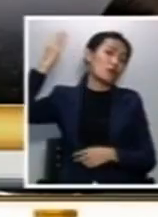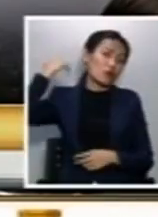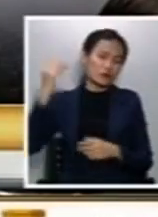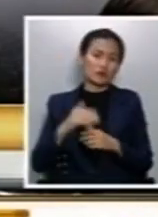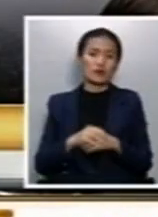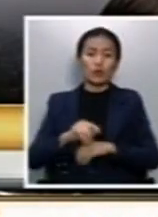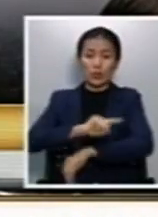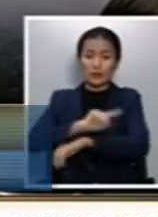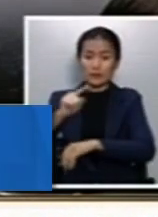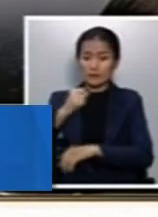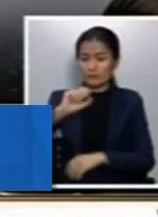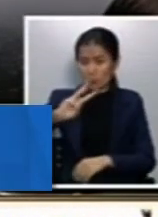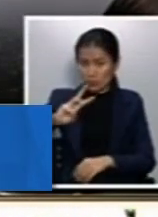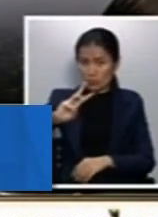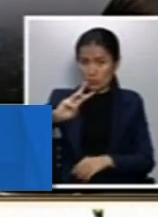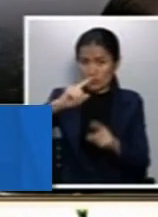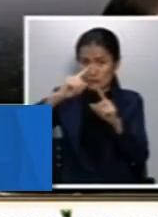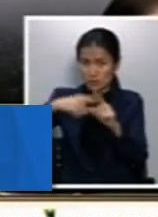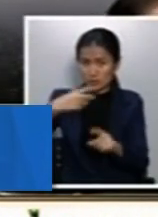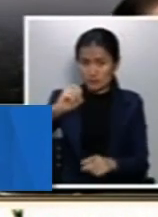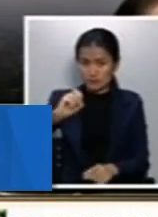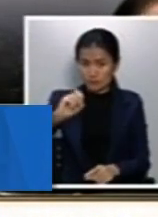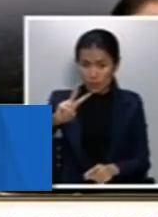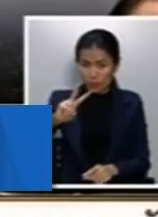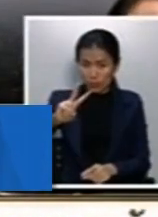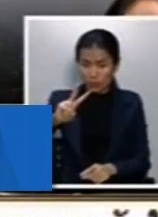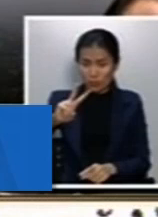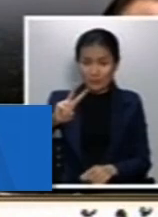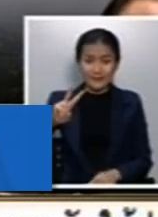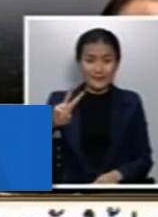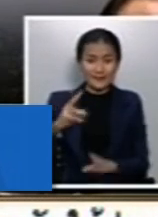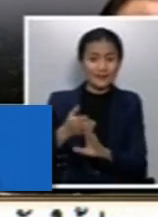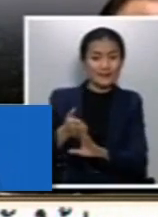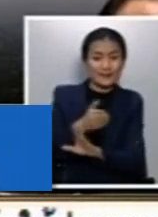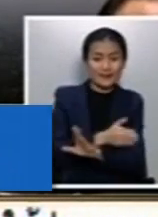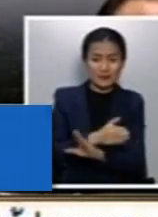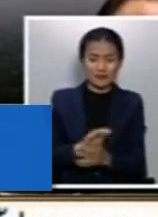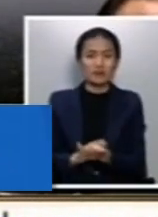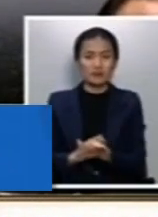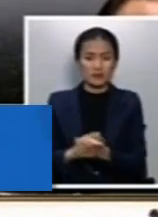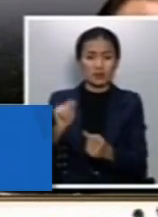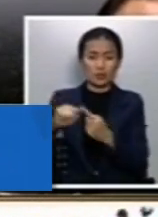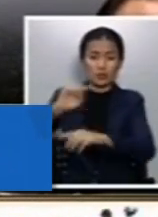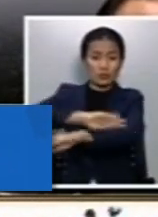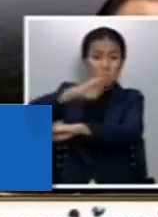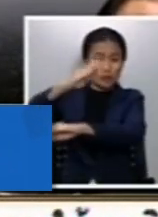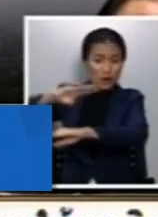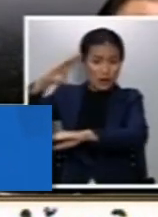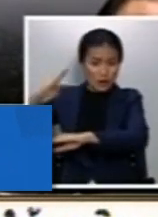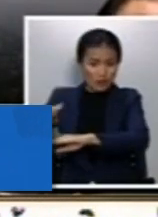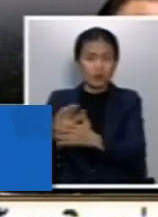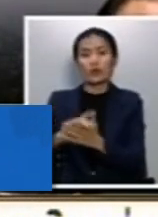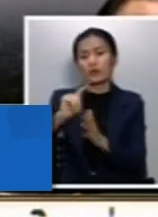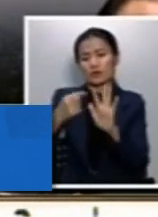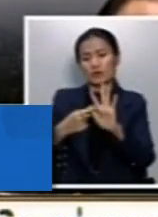การลงโทษหรือไม่และการลงโทษฐานระดับผู้น้อยนั้นเพียงพอหรือไม่ถ้าไม่มีการลงโทษผู้บังคับบัญชารวมทั้งตั้งคำถามต่อถึงความหวาด